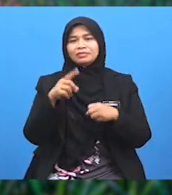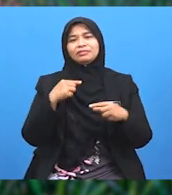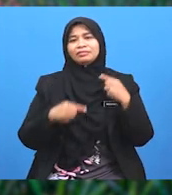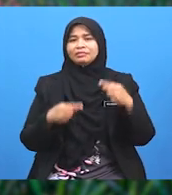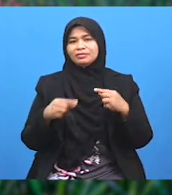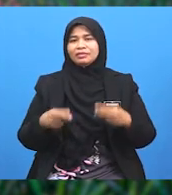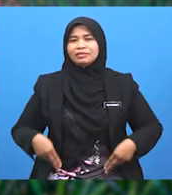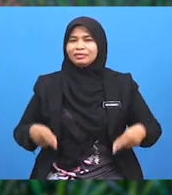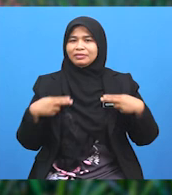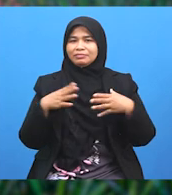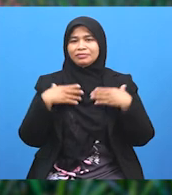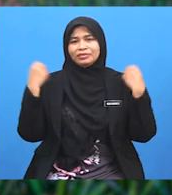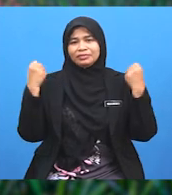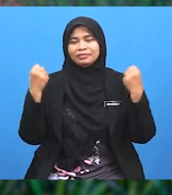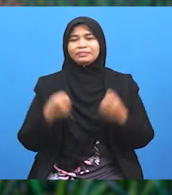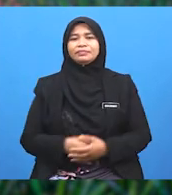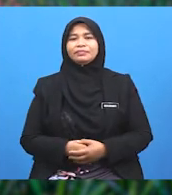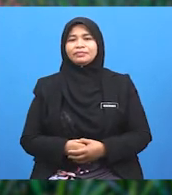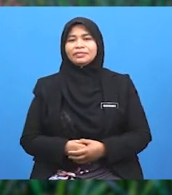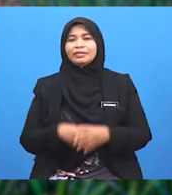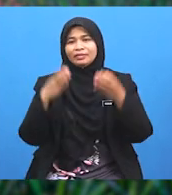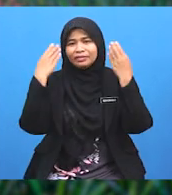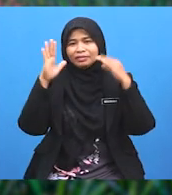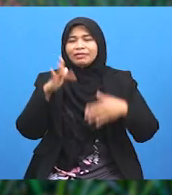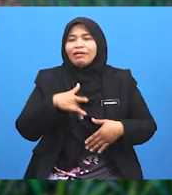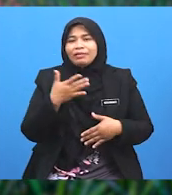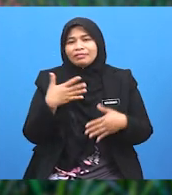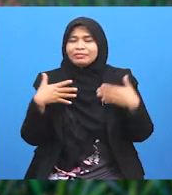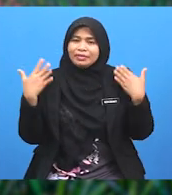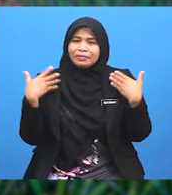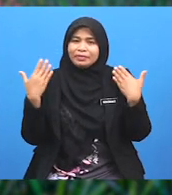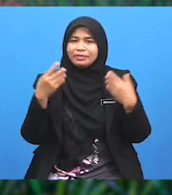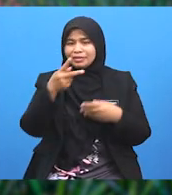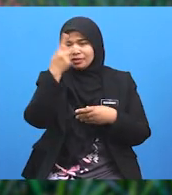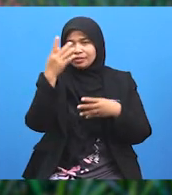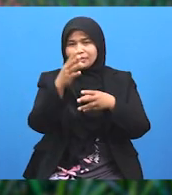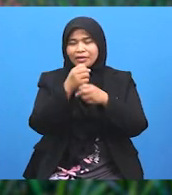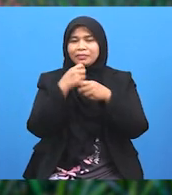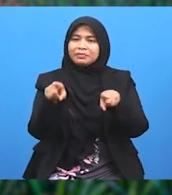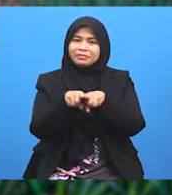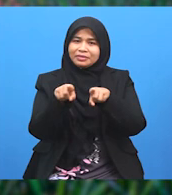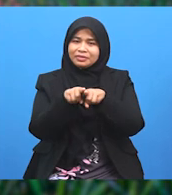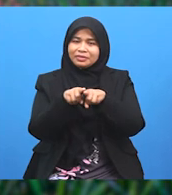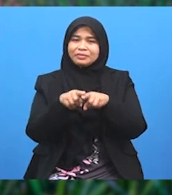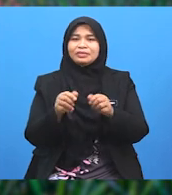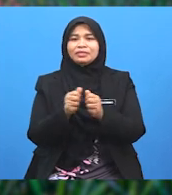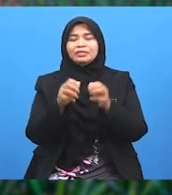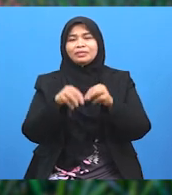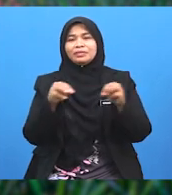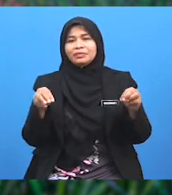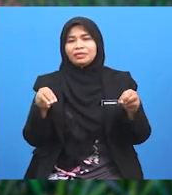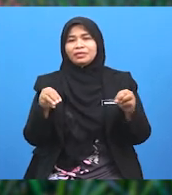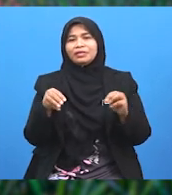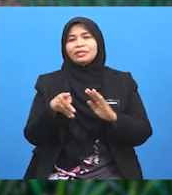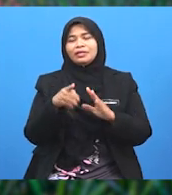gaya hidup yang sihat. Cikgu berasa gembira kerana dapat bertemu kembali dengan murid-murid dalam